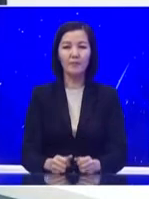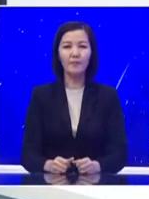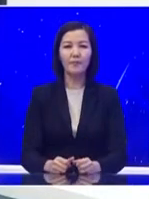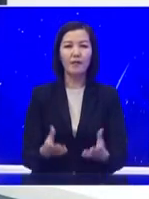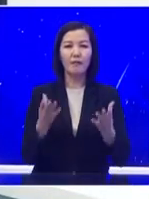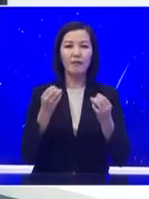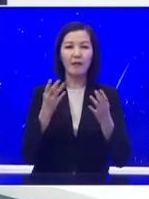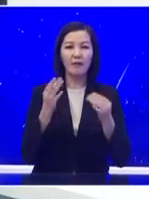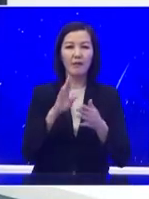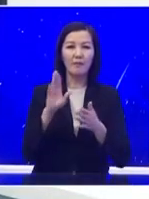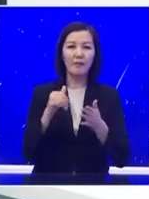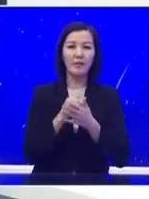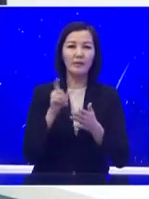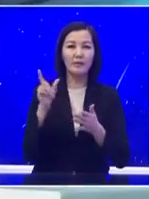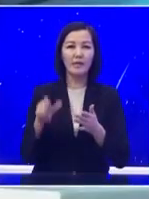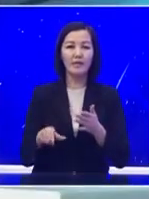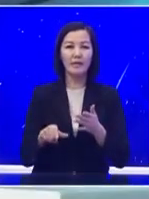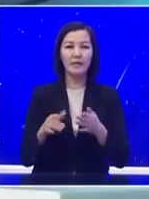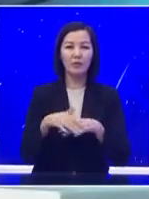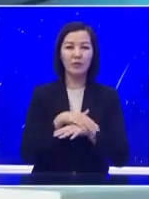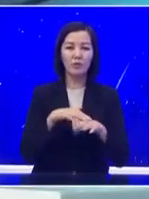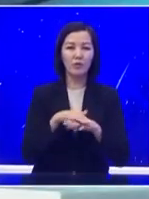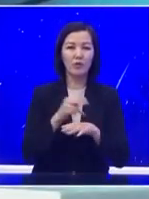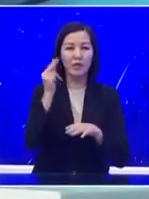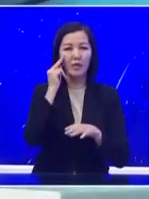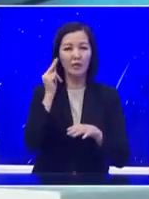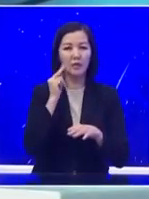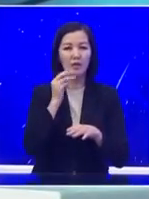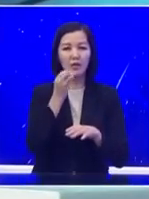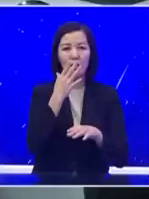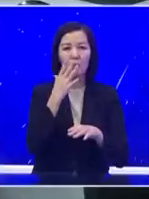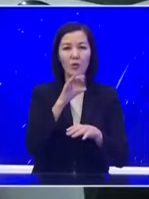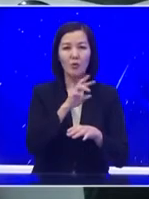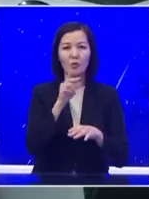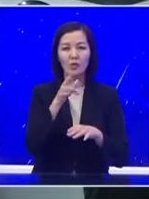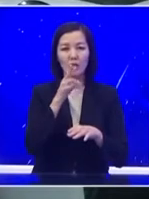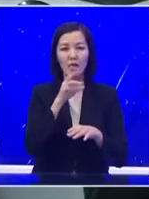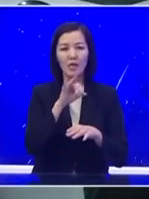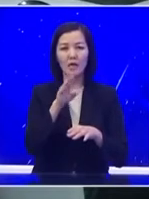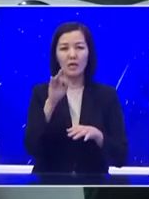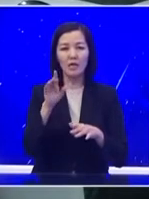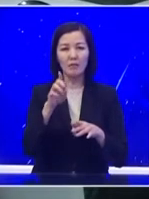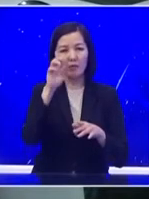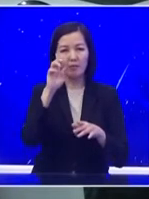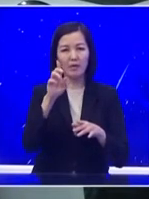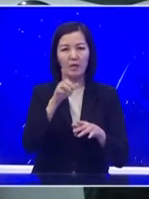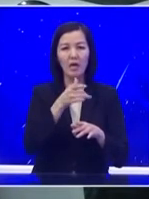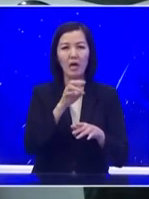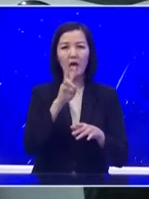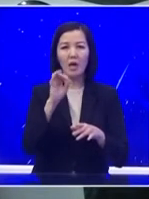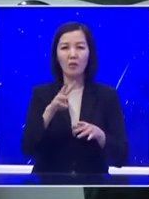Сонымен қатар бас дәнігер ел тұрғындарына Қытайдан бөлек Жапония, оңтүстік Корея, Иран сияқты елдермен қатар